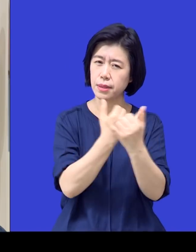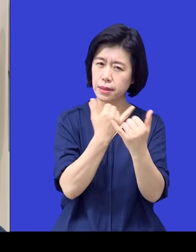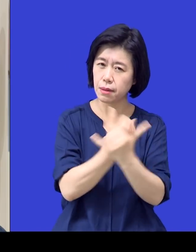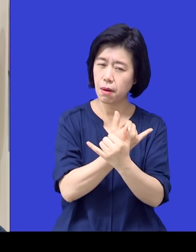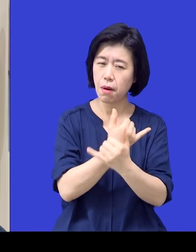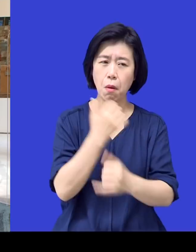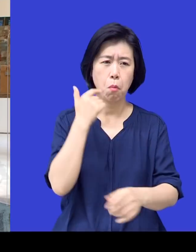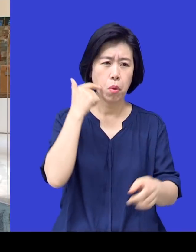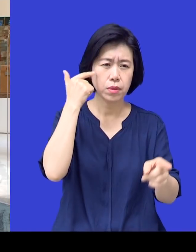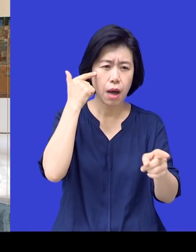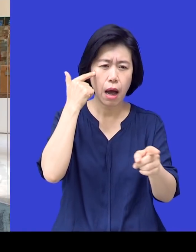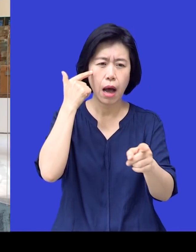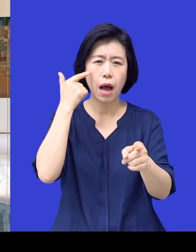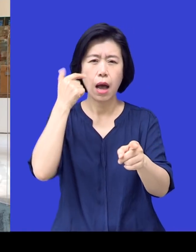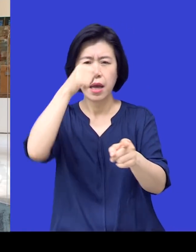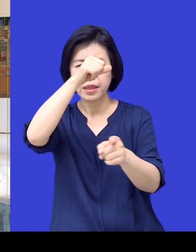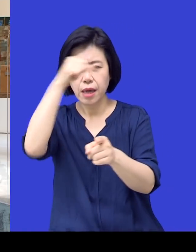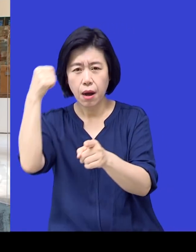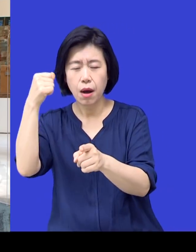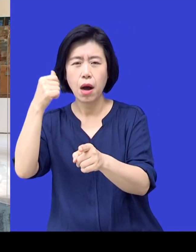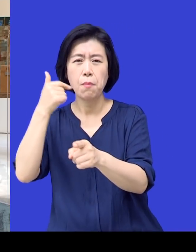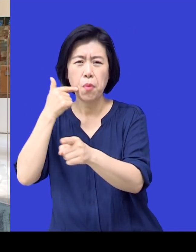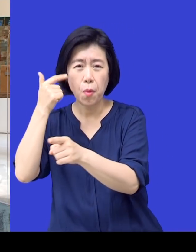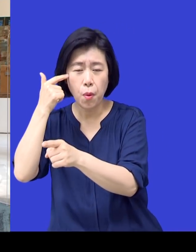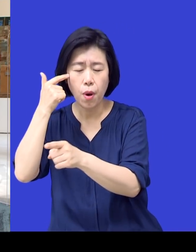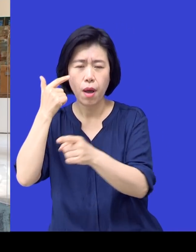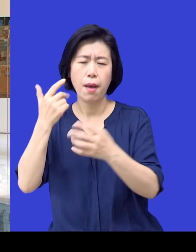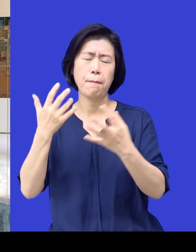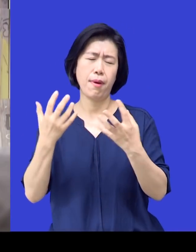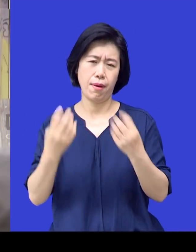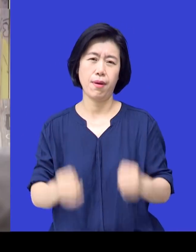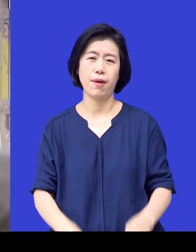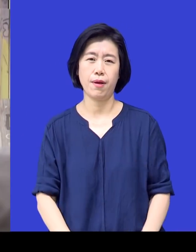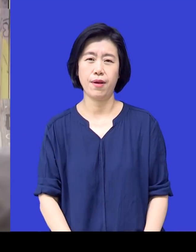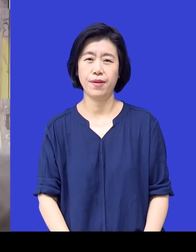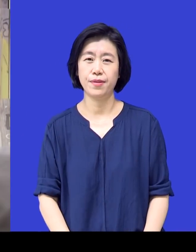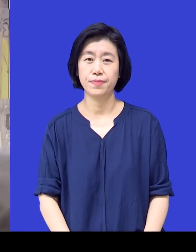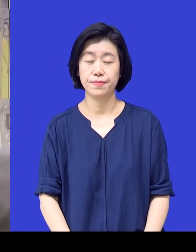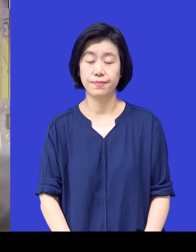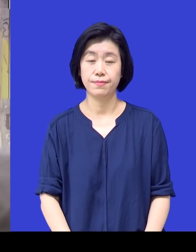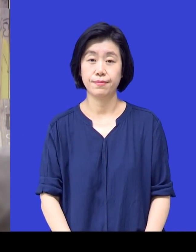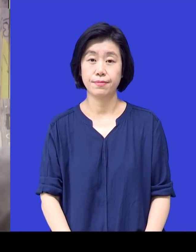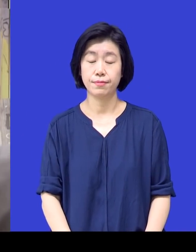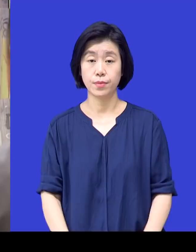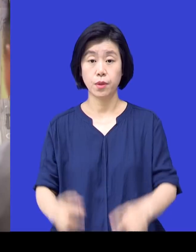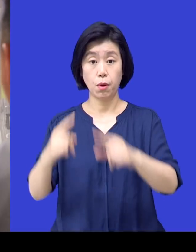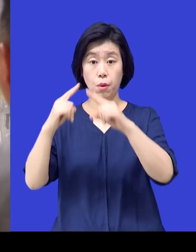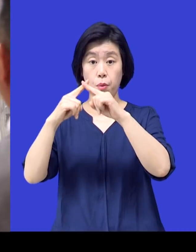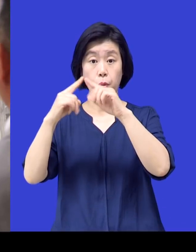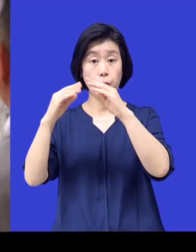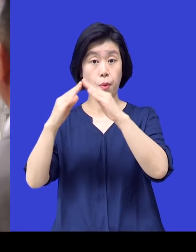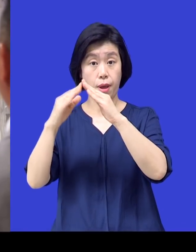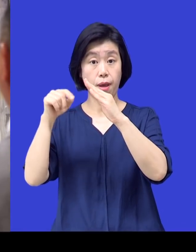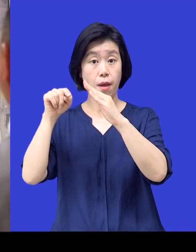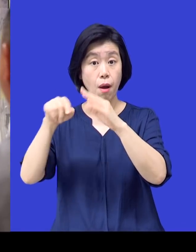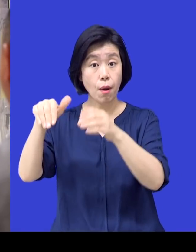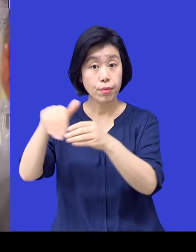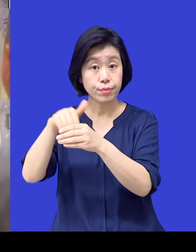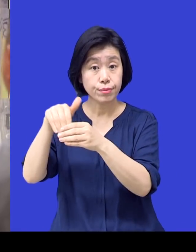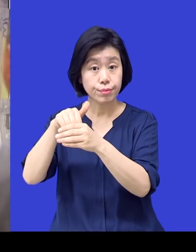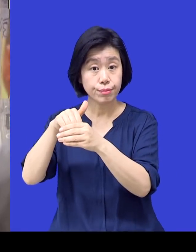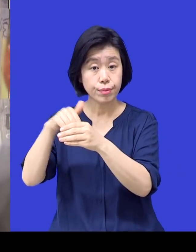외삼촌도 목사님이고 뭐 사촌 형도 목사님이고 뭐 네. 이러다 보니까 교회라는 것은 저에게 있어서 익숙한